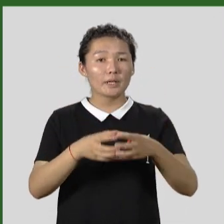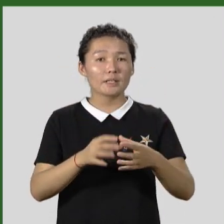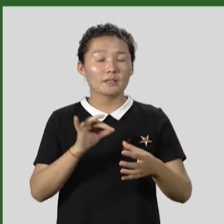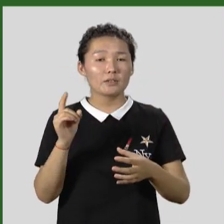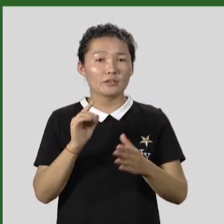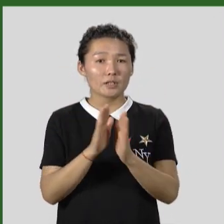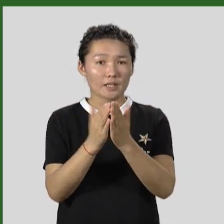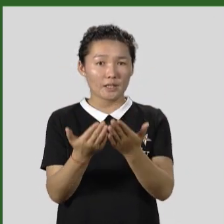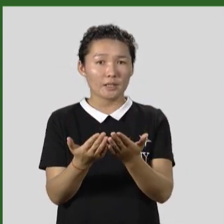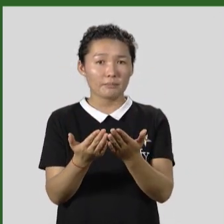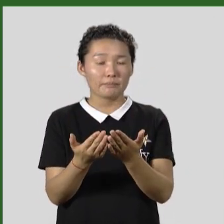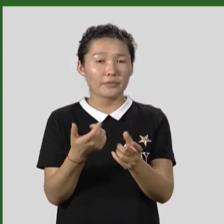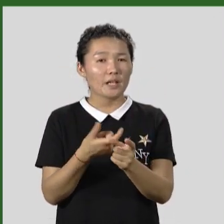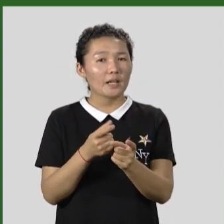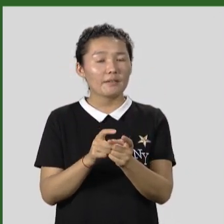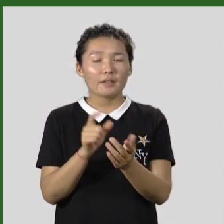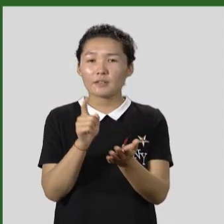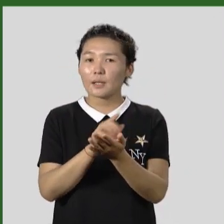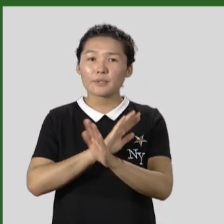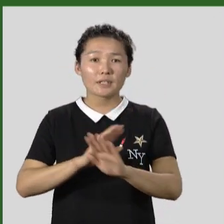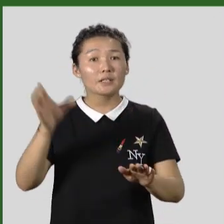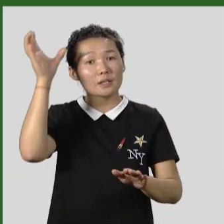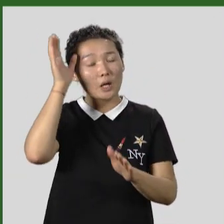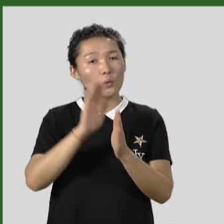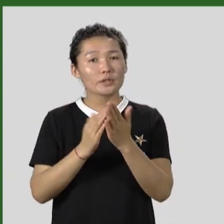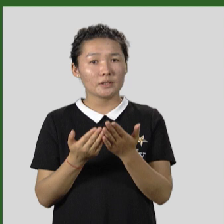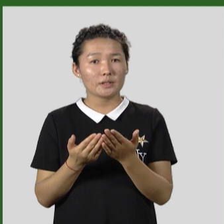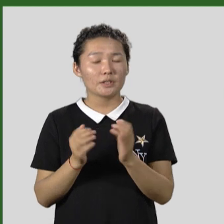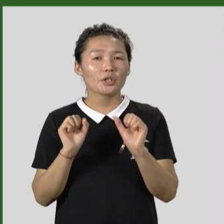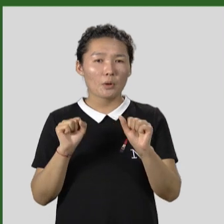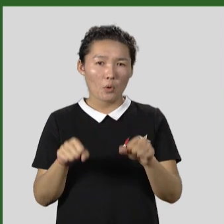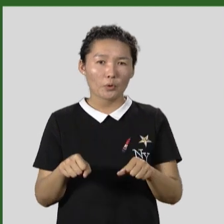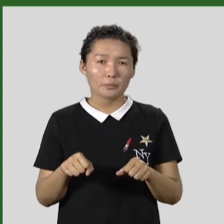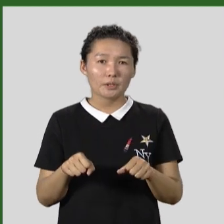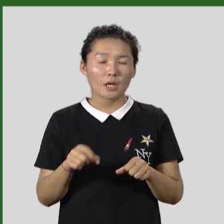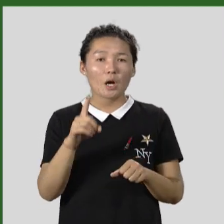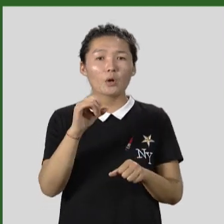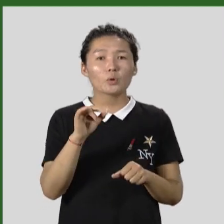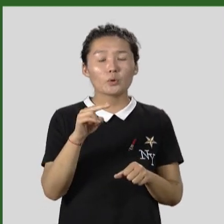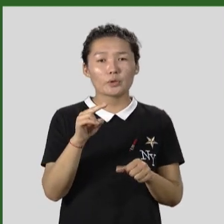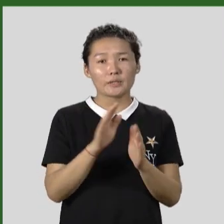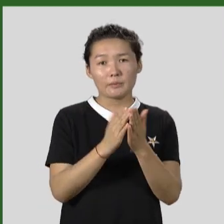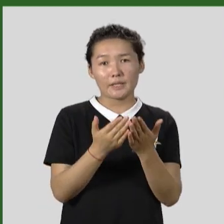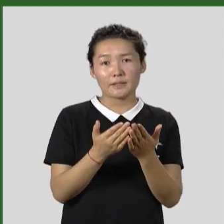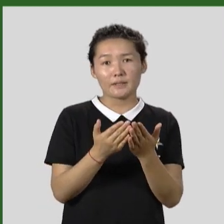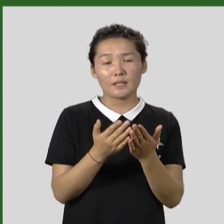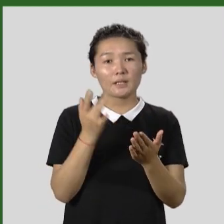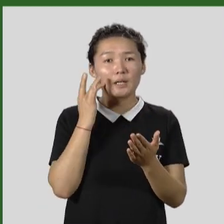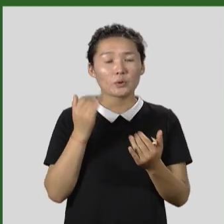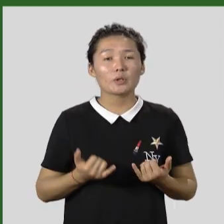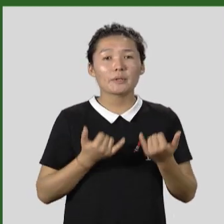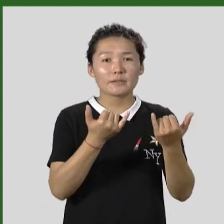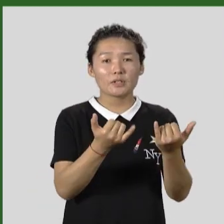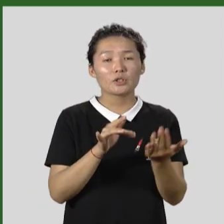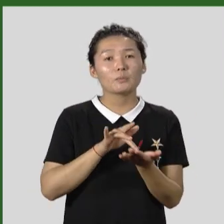Это не обязательно научные книги. Это могут быть художественные произведения, посвященные путешествиям